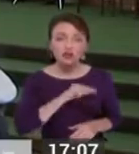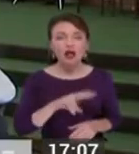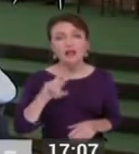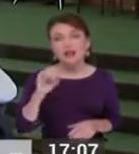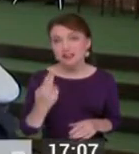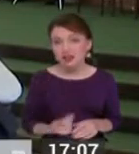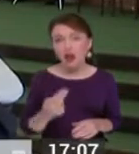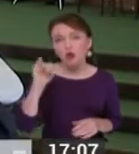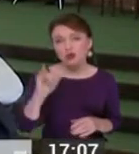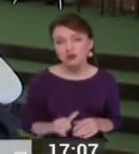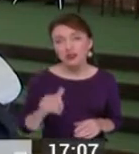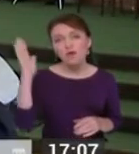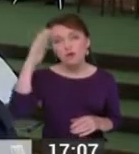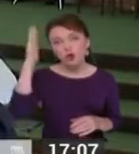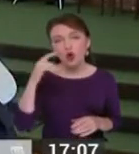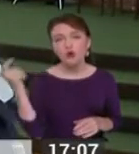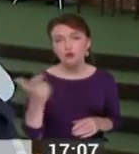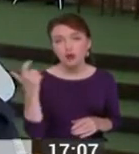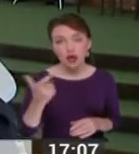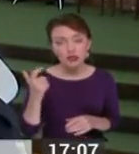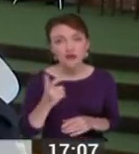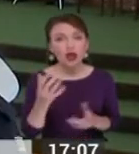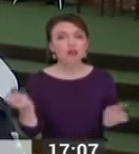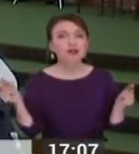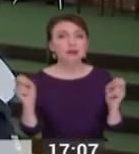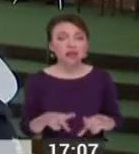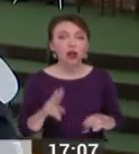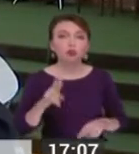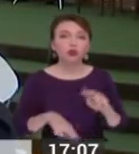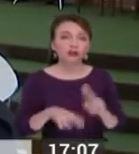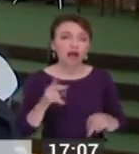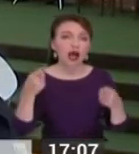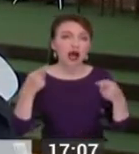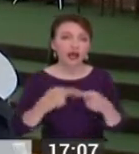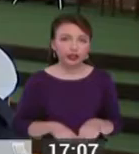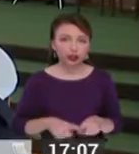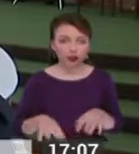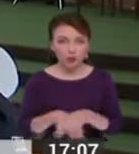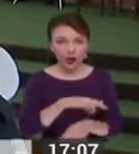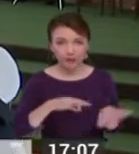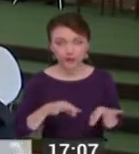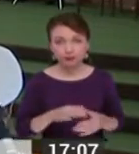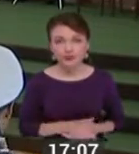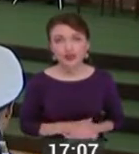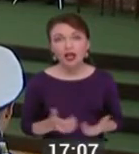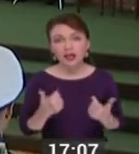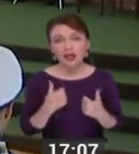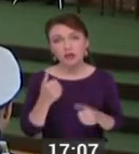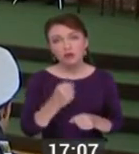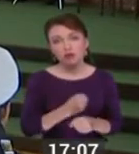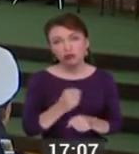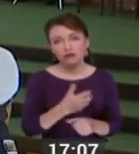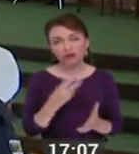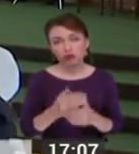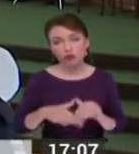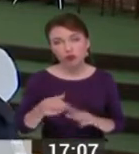водного господарства та природокористування на спеціальність будівництва та архітектури. Я попрацював по своїй